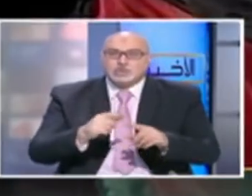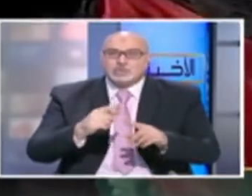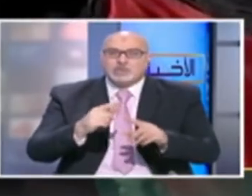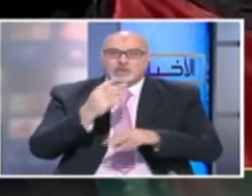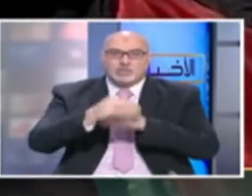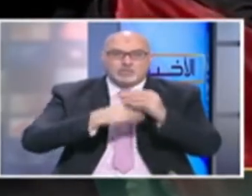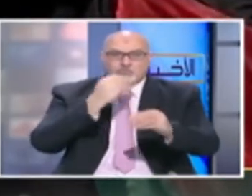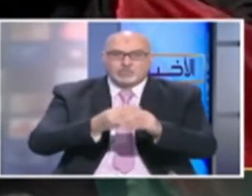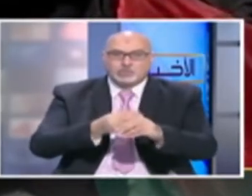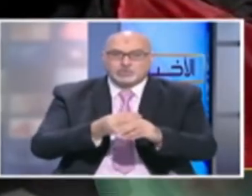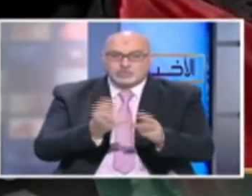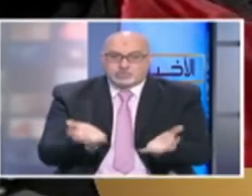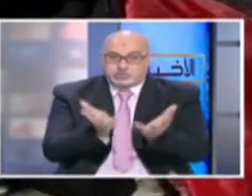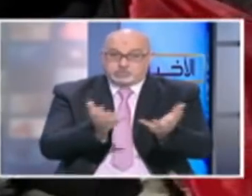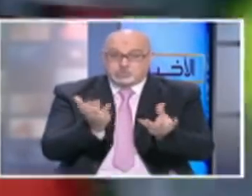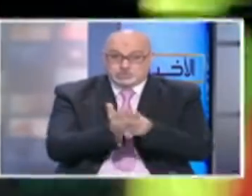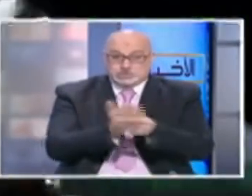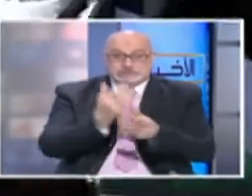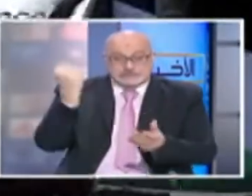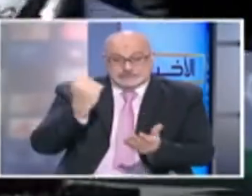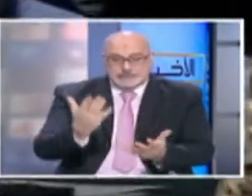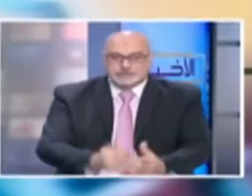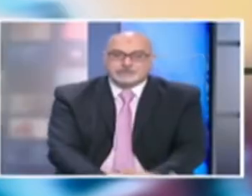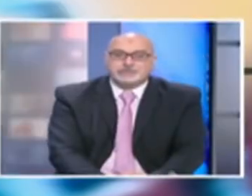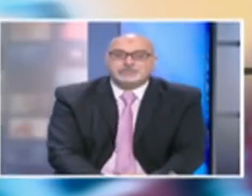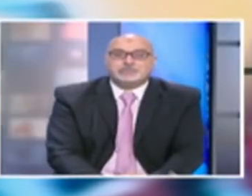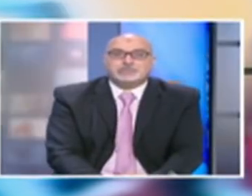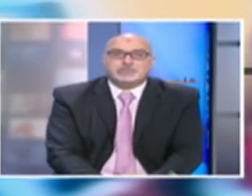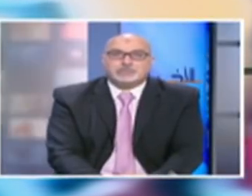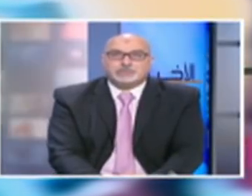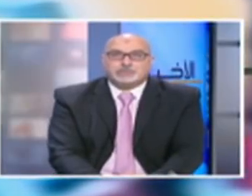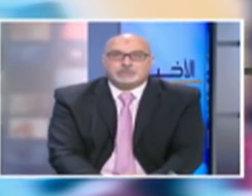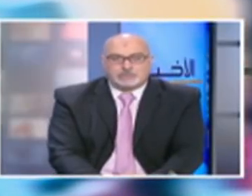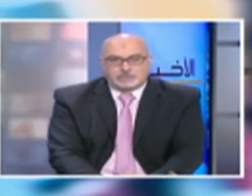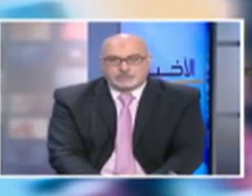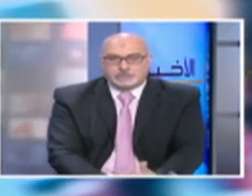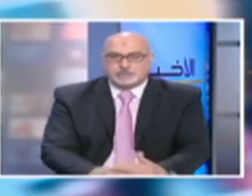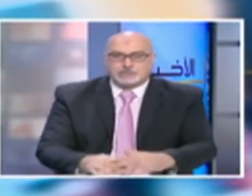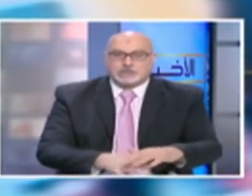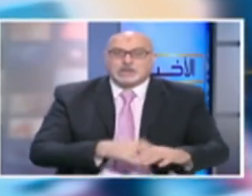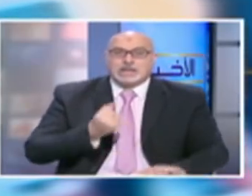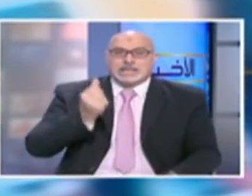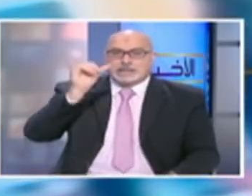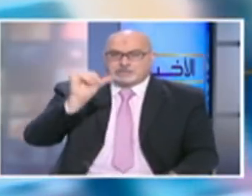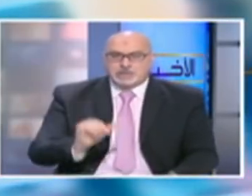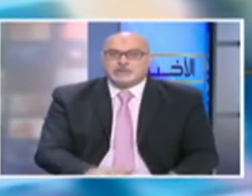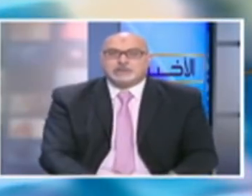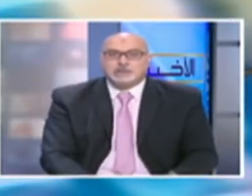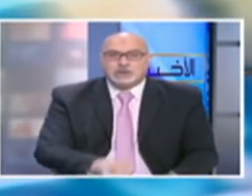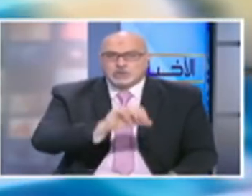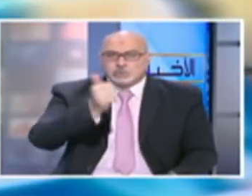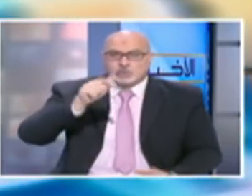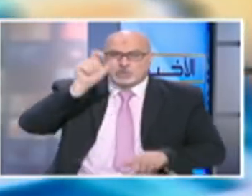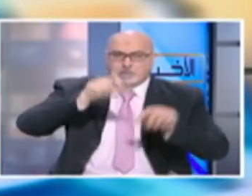الدولي لنصرة القضية الصحراوية. في اليمن قتل أكثر من 100